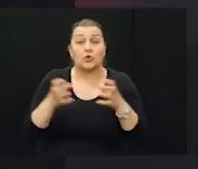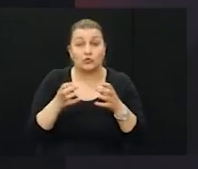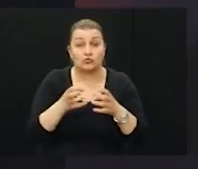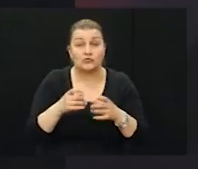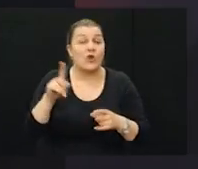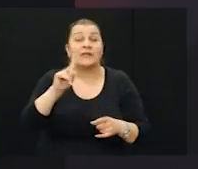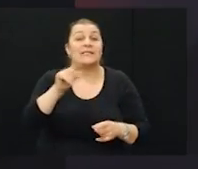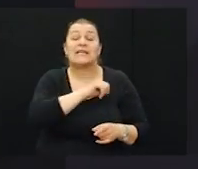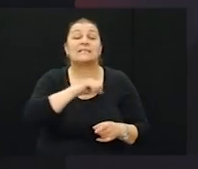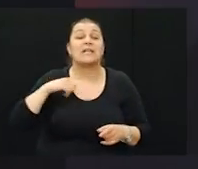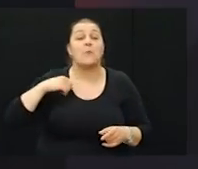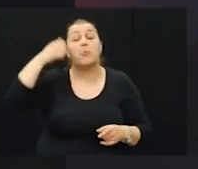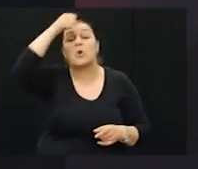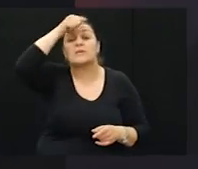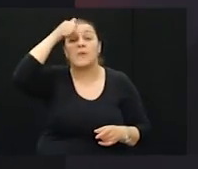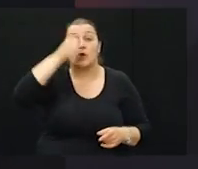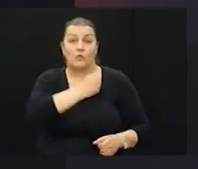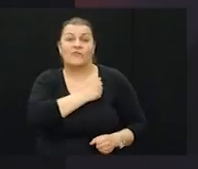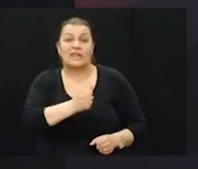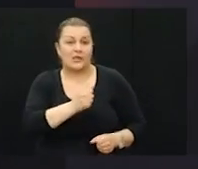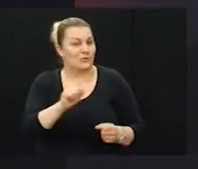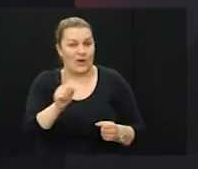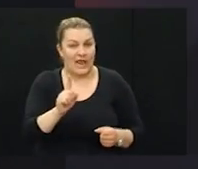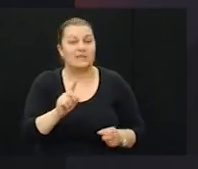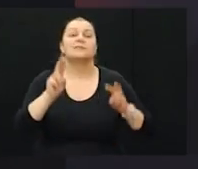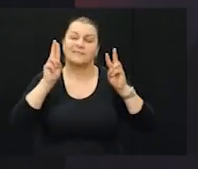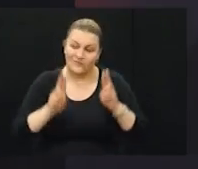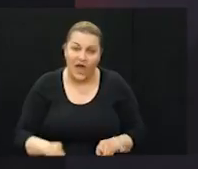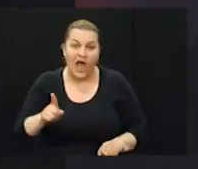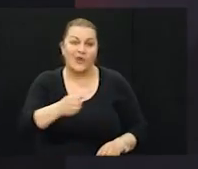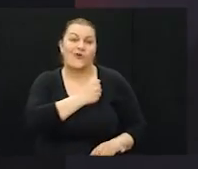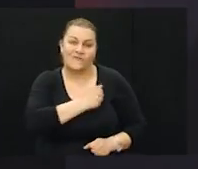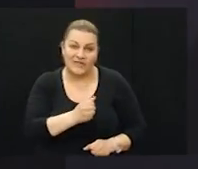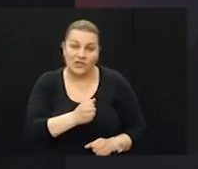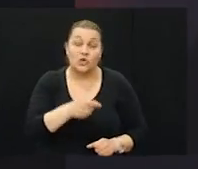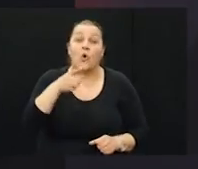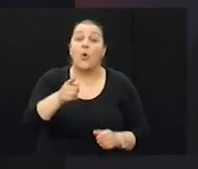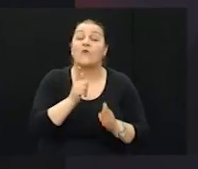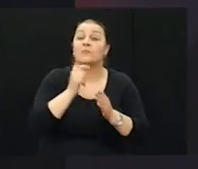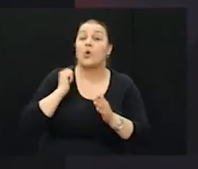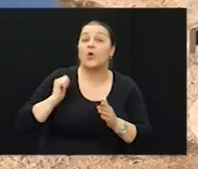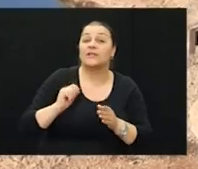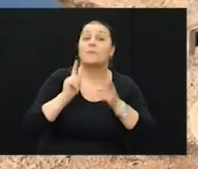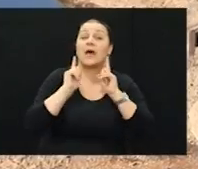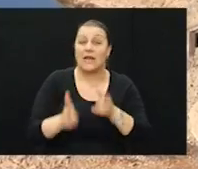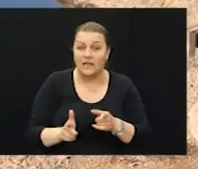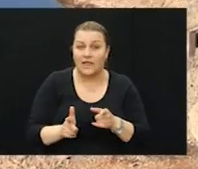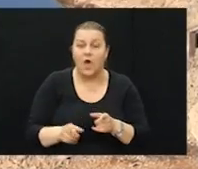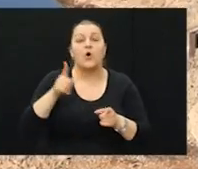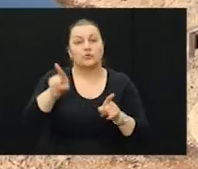po imenu Viteško, ono je stvarno Viteško. I u tim godinama rata alka je se trčala